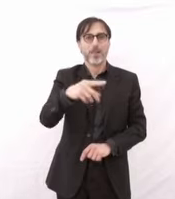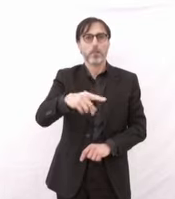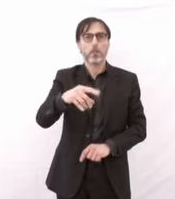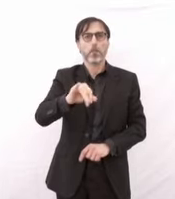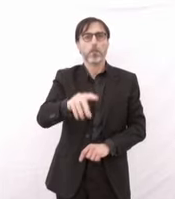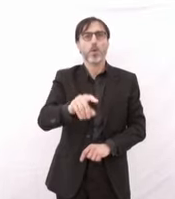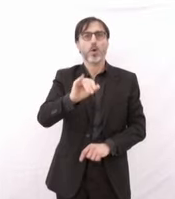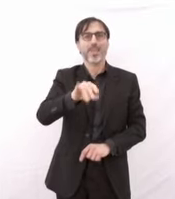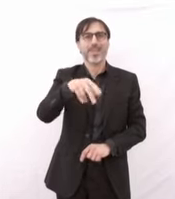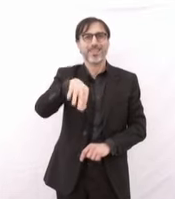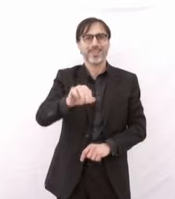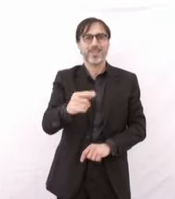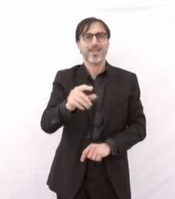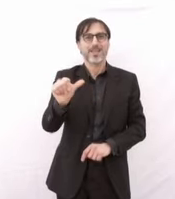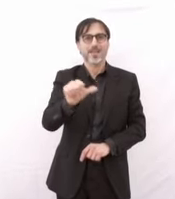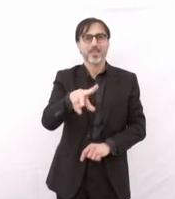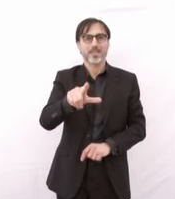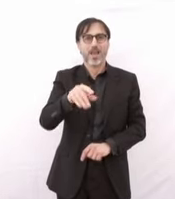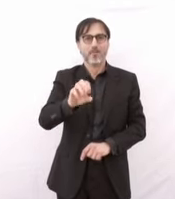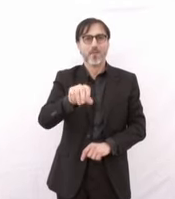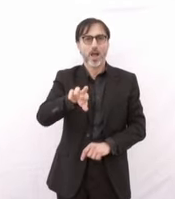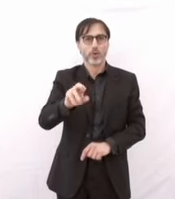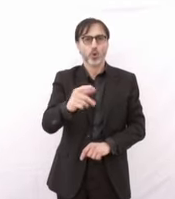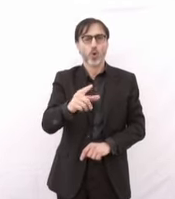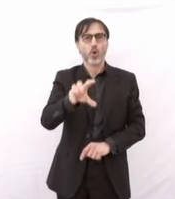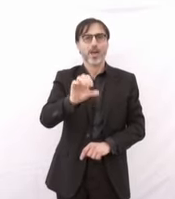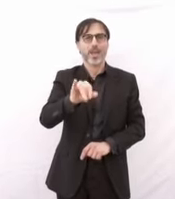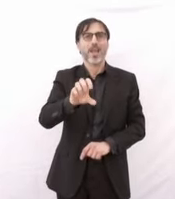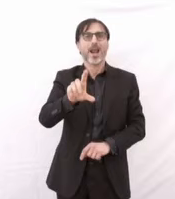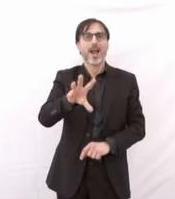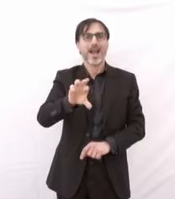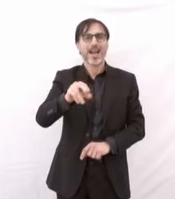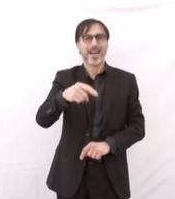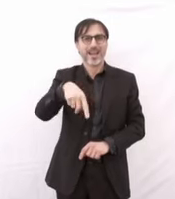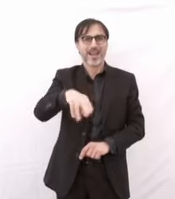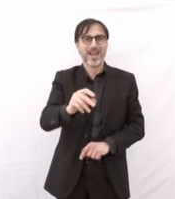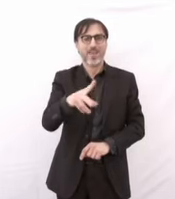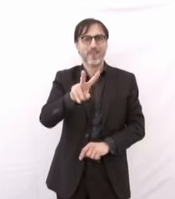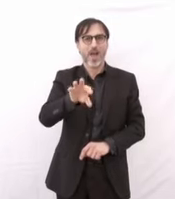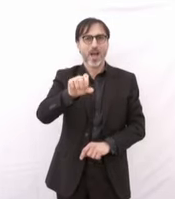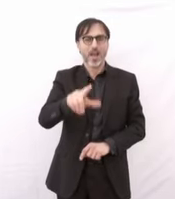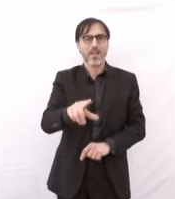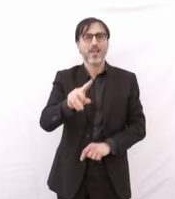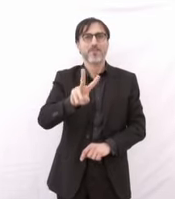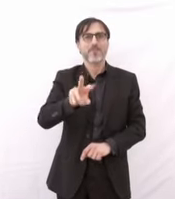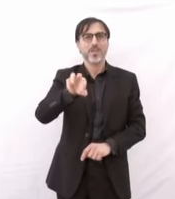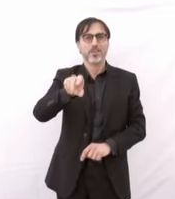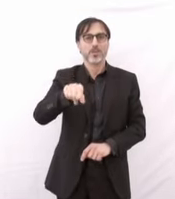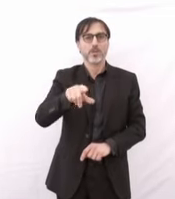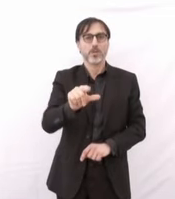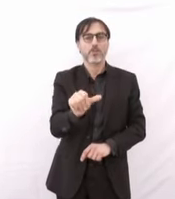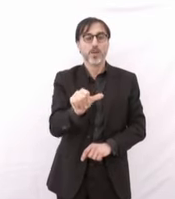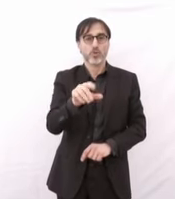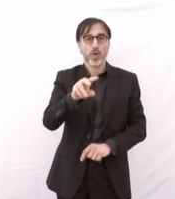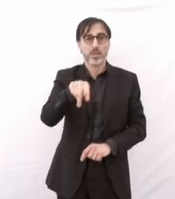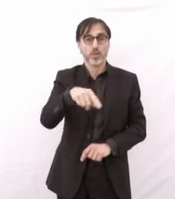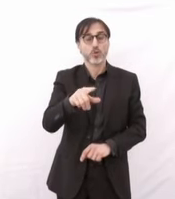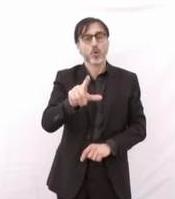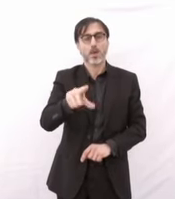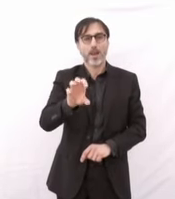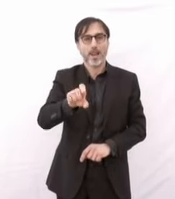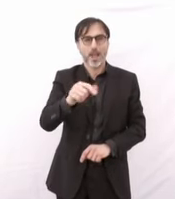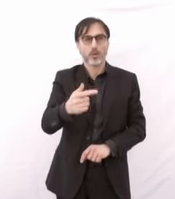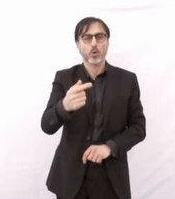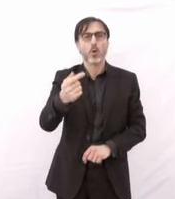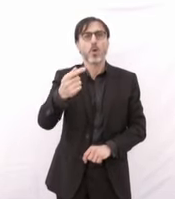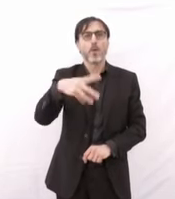Salvatore Carnevale, Giuseppe Spagnuolo, Vincenzo Leto, Pasquale